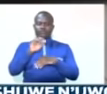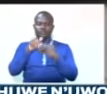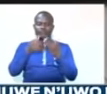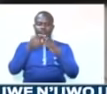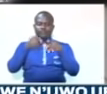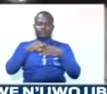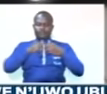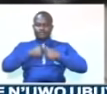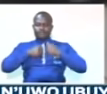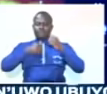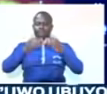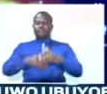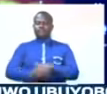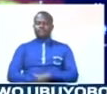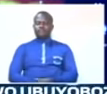aha mu Rwanda.